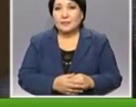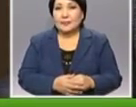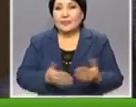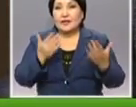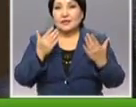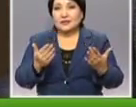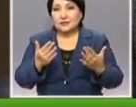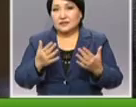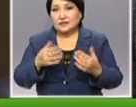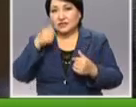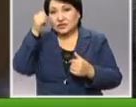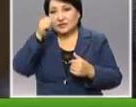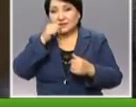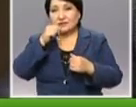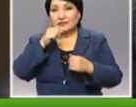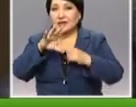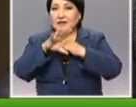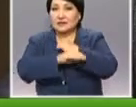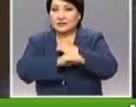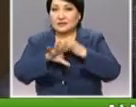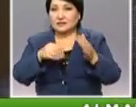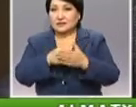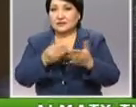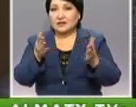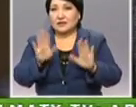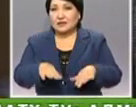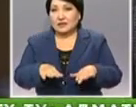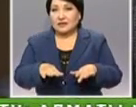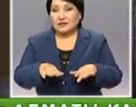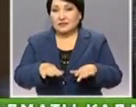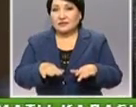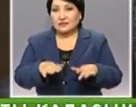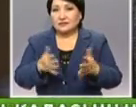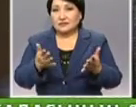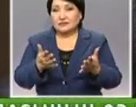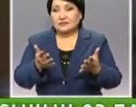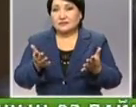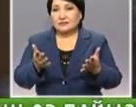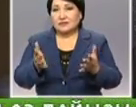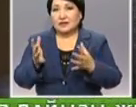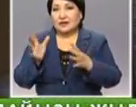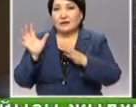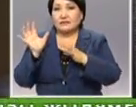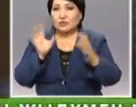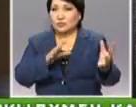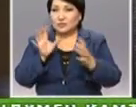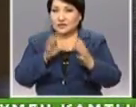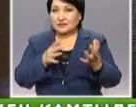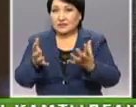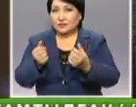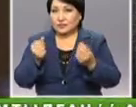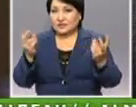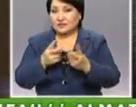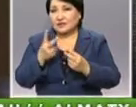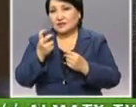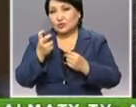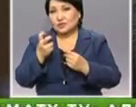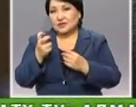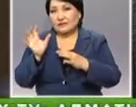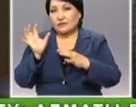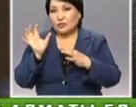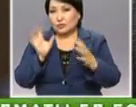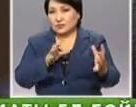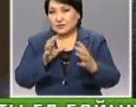Енді біз жылдың аяғына дейін қалған нелерін алуымыз керек, қалған автобустарды, 200